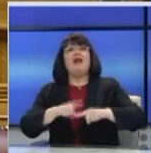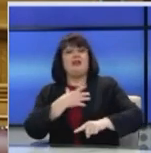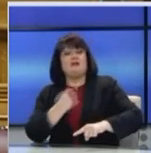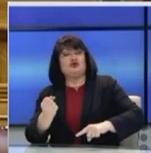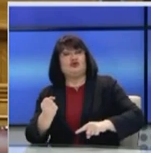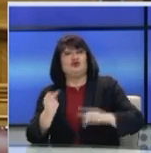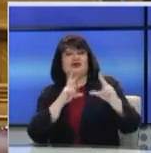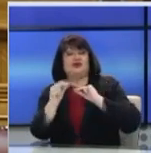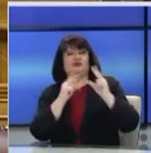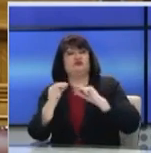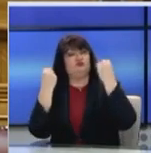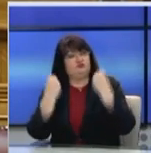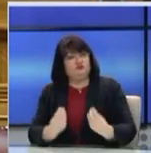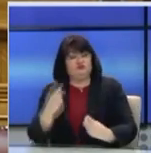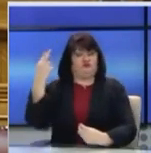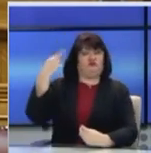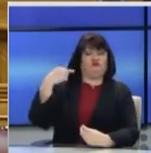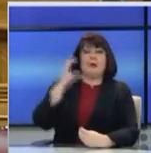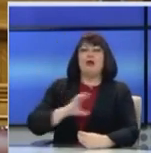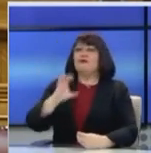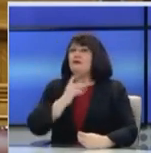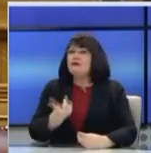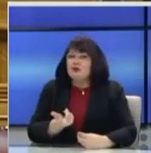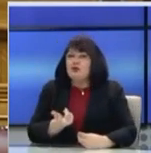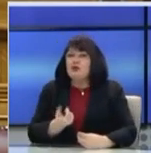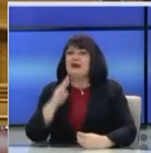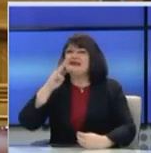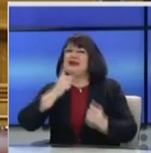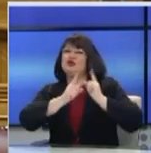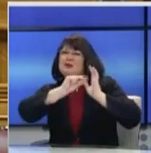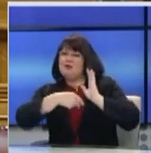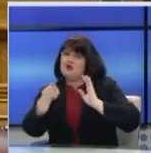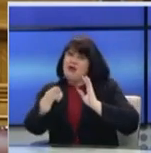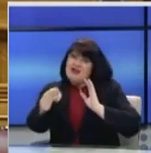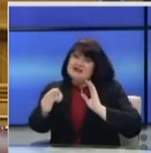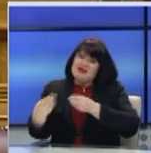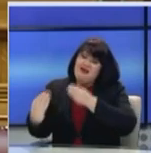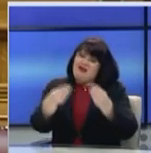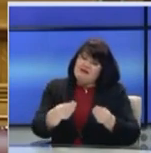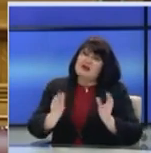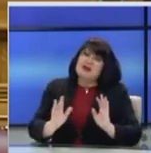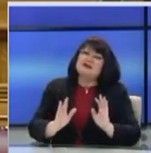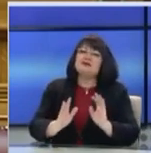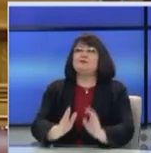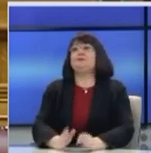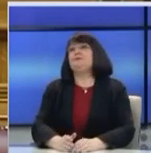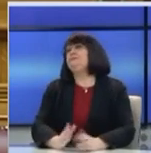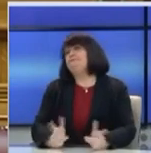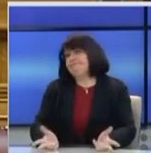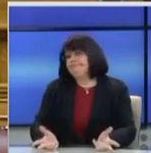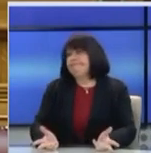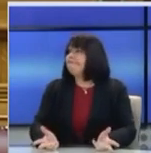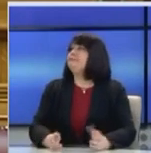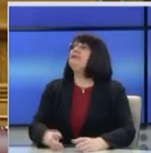αξιόπιστος συνομιλητής στην Ευρώπη την ίδια στιγμή που ακόμα ήταν δέσμια του Τρίτου Μνημονίου, το οποίο εσείς τελικά ήσασταν υπέτειος